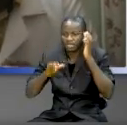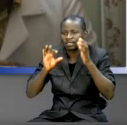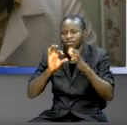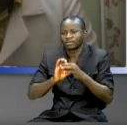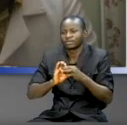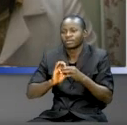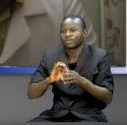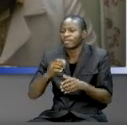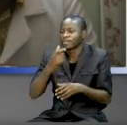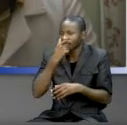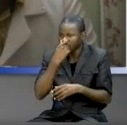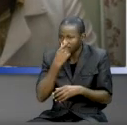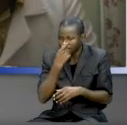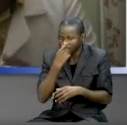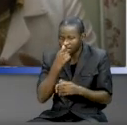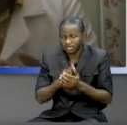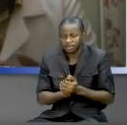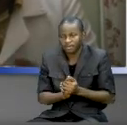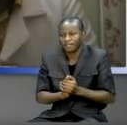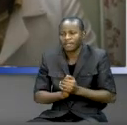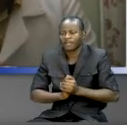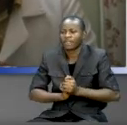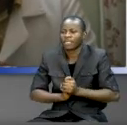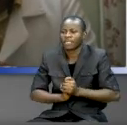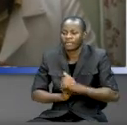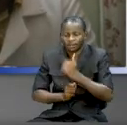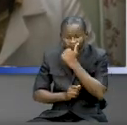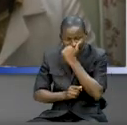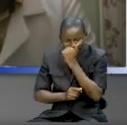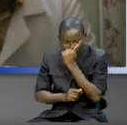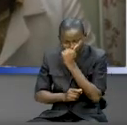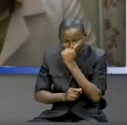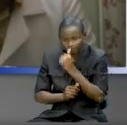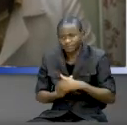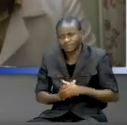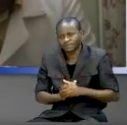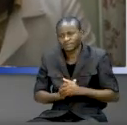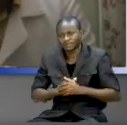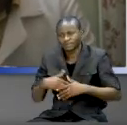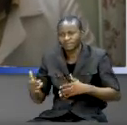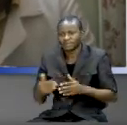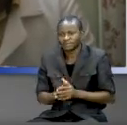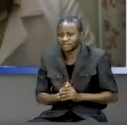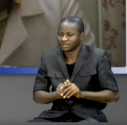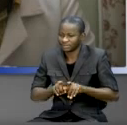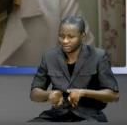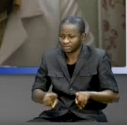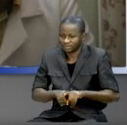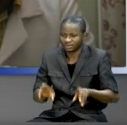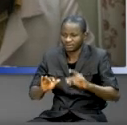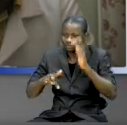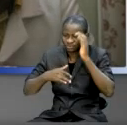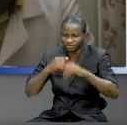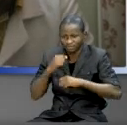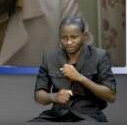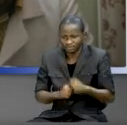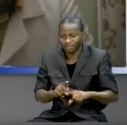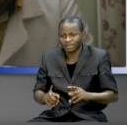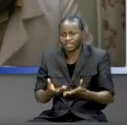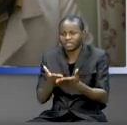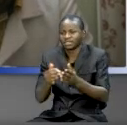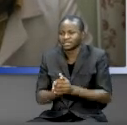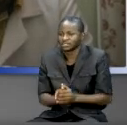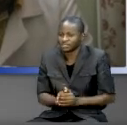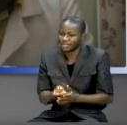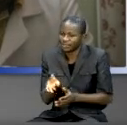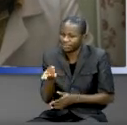allergies. Sachez que 235 millions de personnes dans le monde souffrent de cette maladie. En République démocratique du Congo, cette maladie est